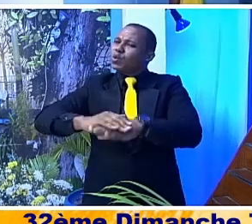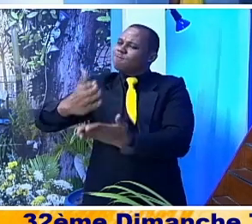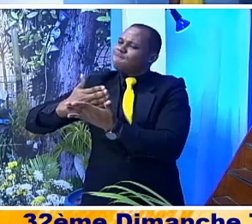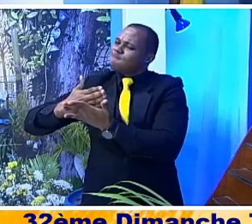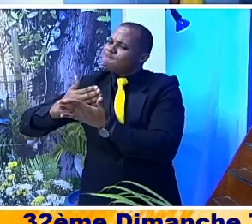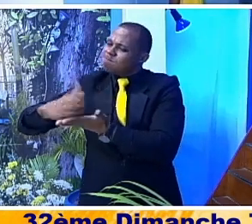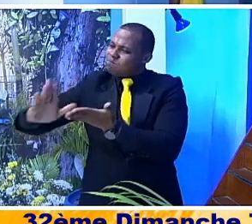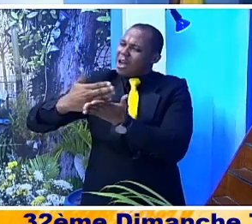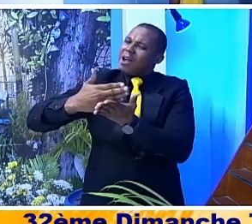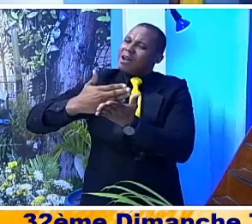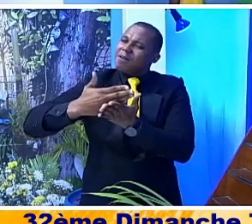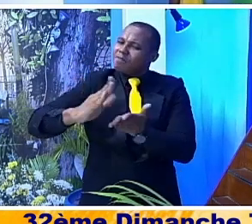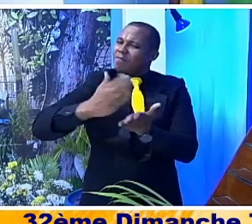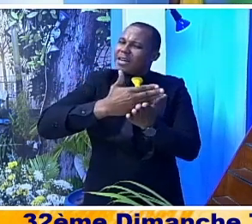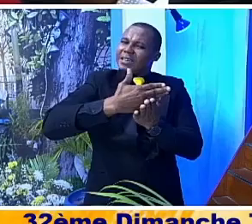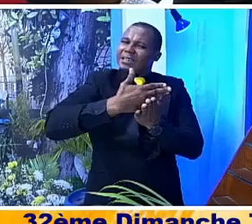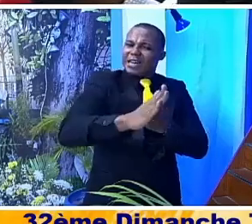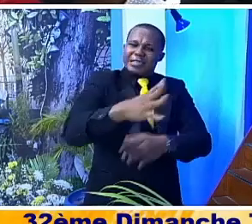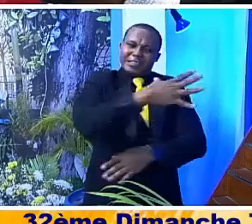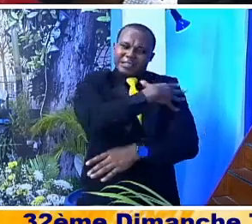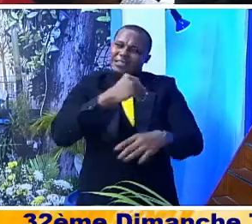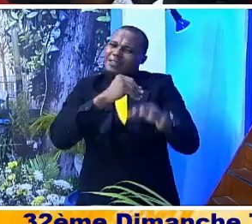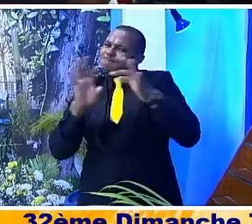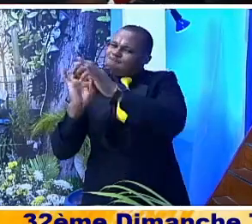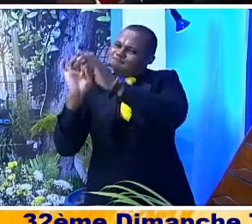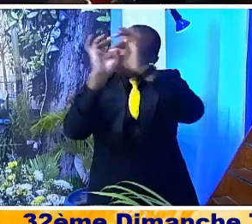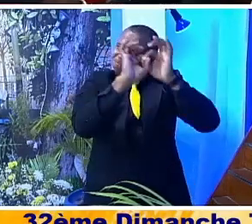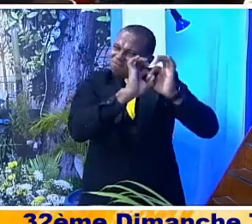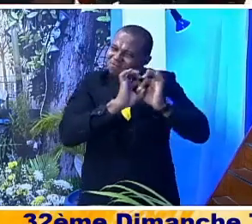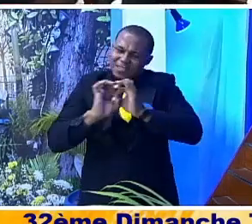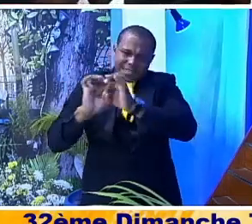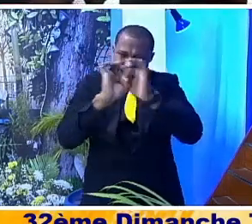et solidarité.